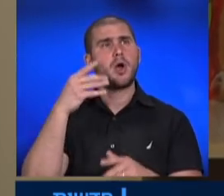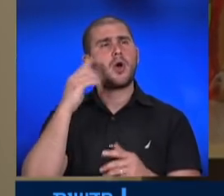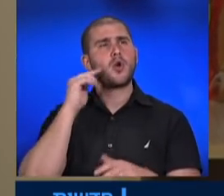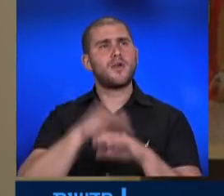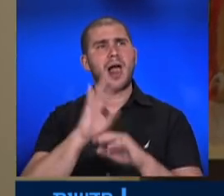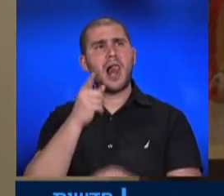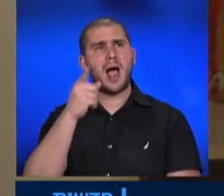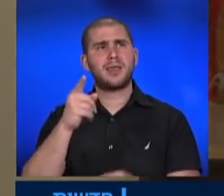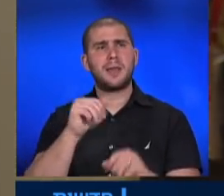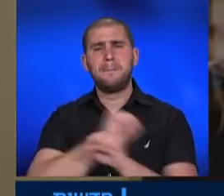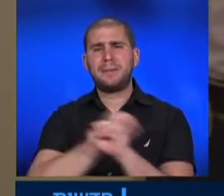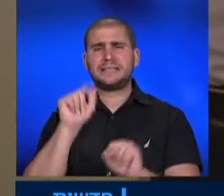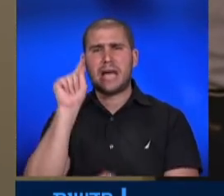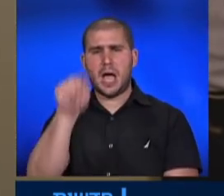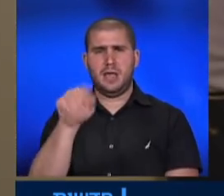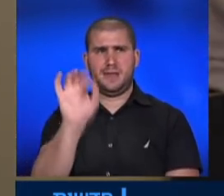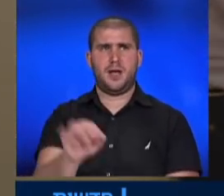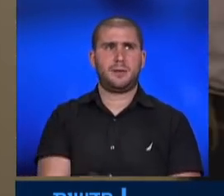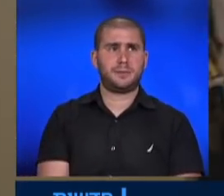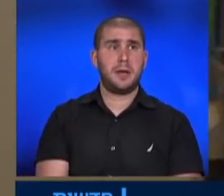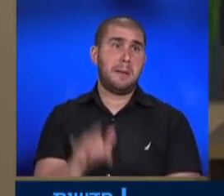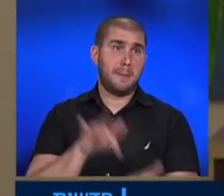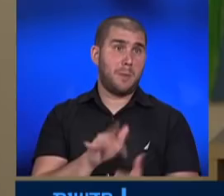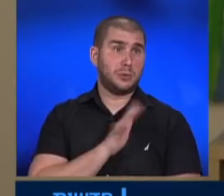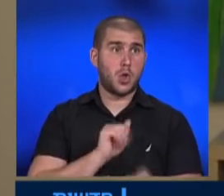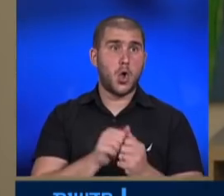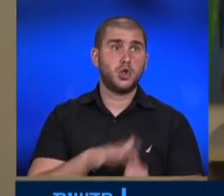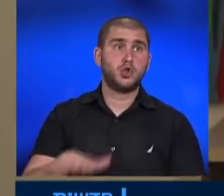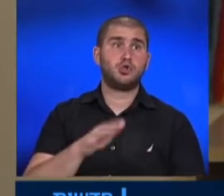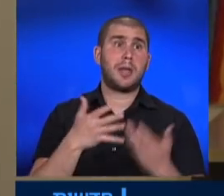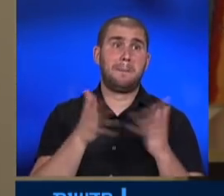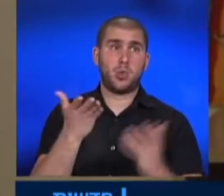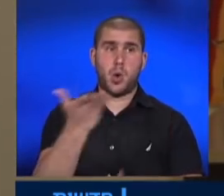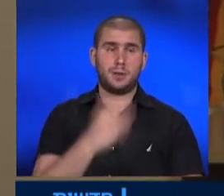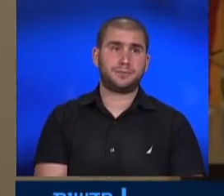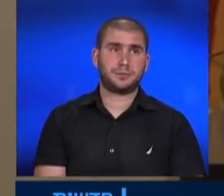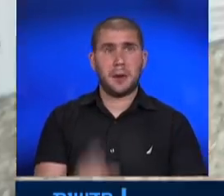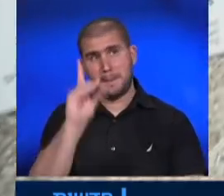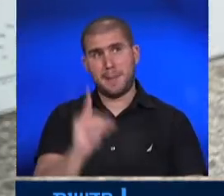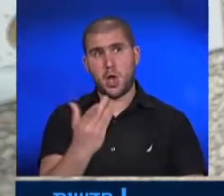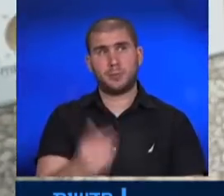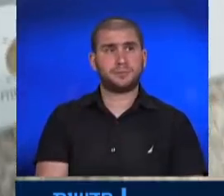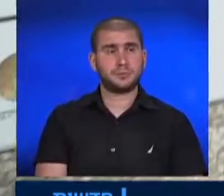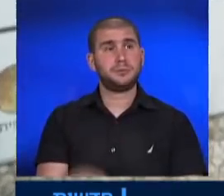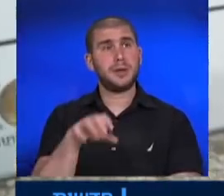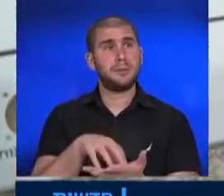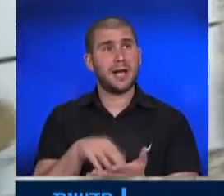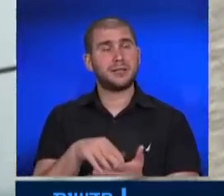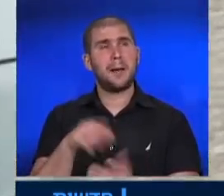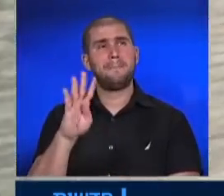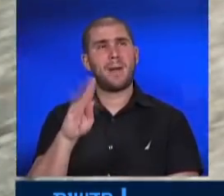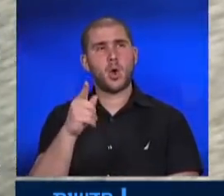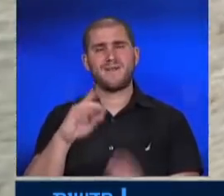המונחית הזאת תפגע. במקום מסוכן או במקום שטח פתוח, כמו שאומרים, בדרום. במרכז הביוגיב, כפר